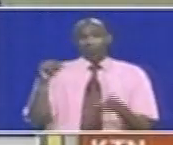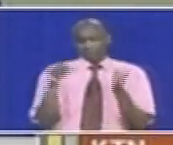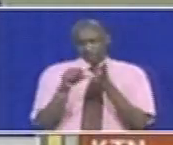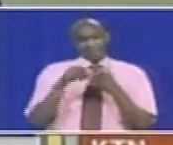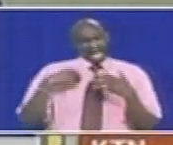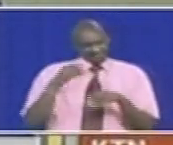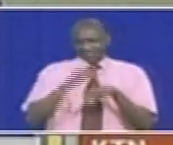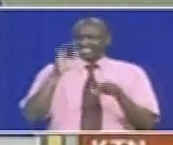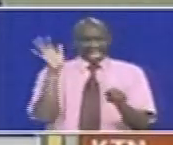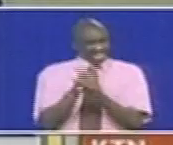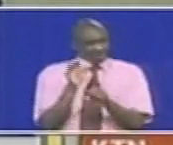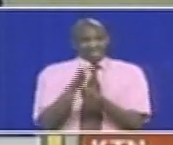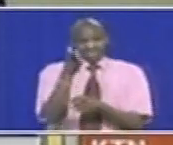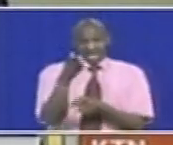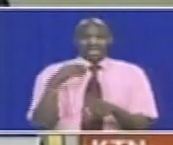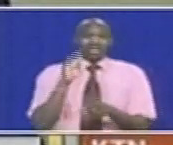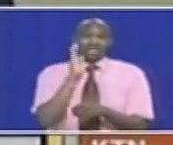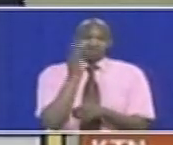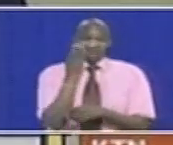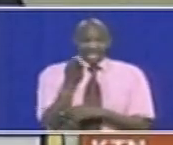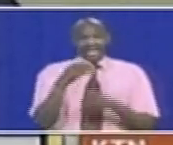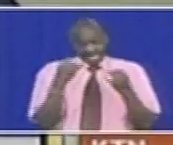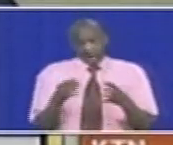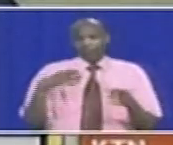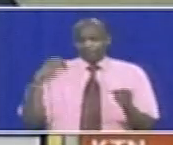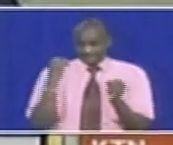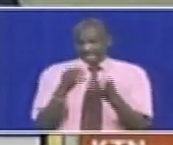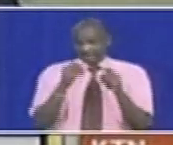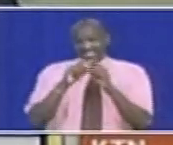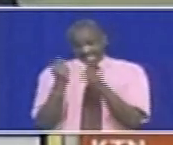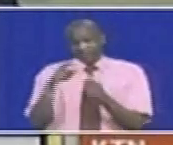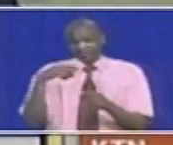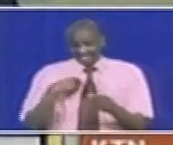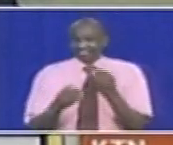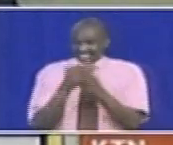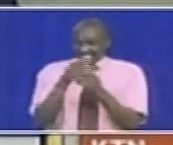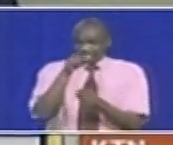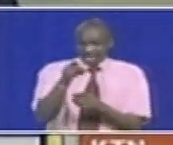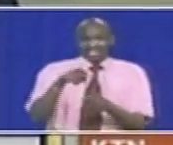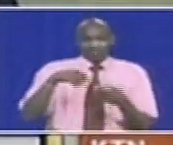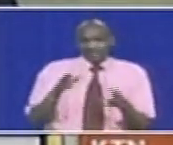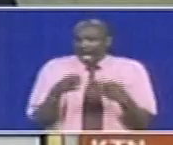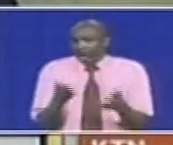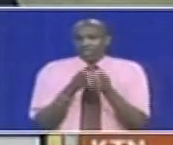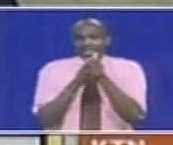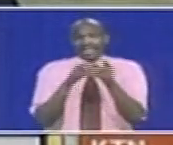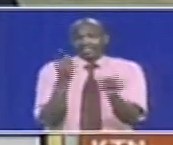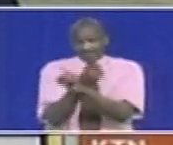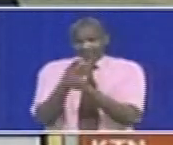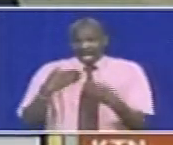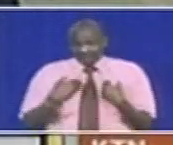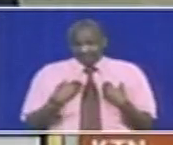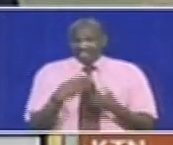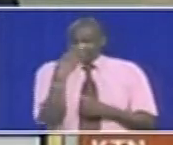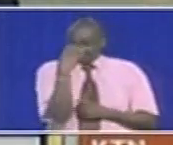kaunti ya Isiolo, kwani sasa kila jamii inahisi maslahi yake yanapewa kipaumbele na kuzingatiwa kupitia viongozi mbalimbali. Jamii